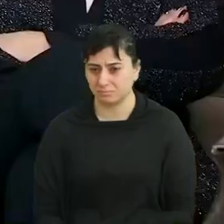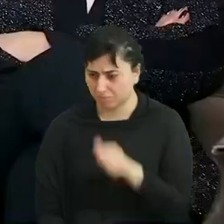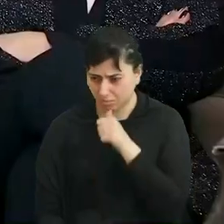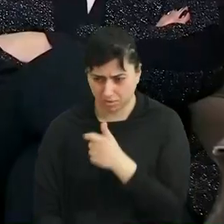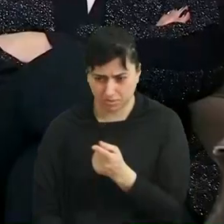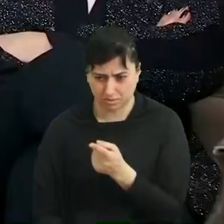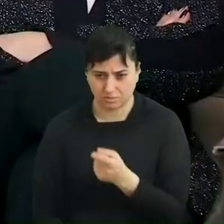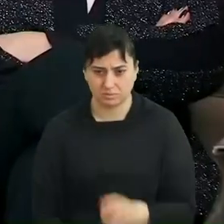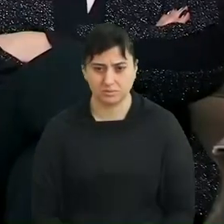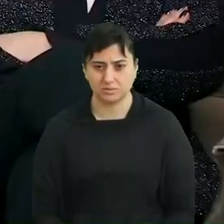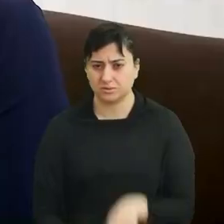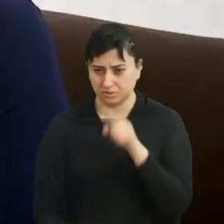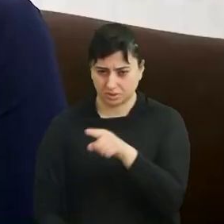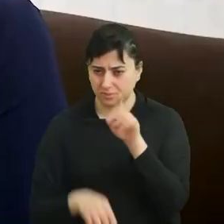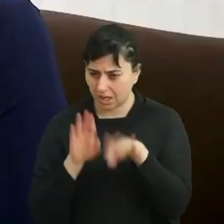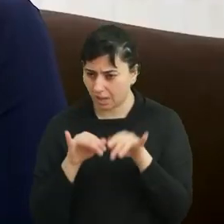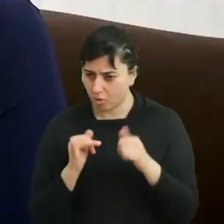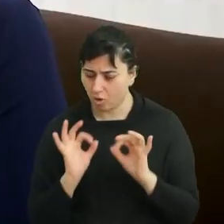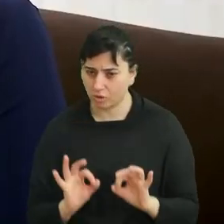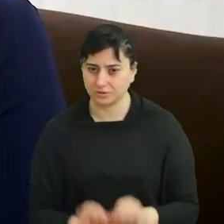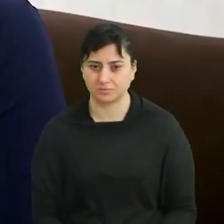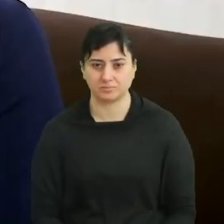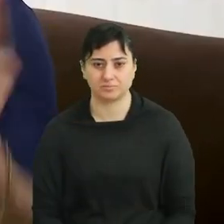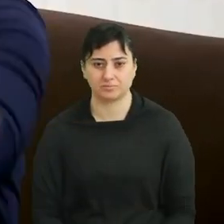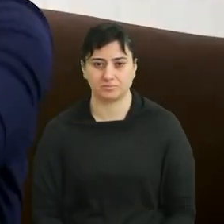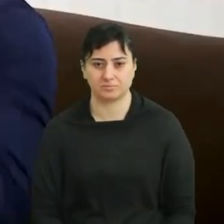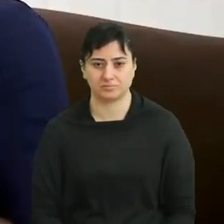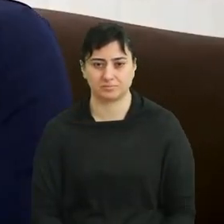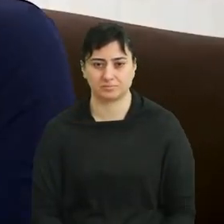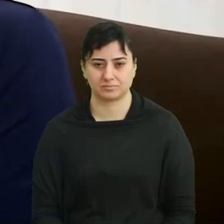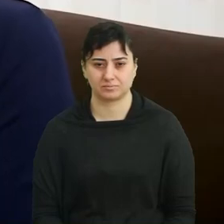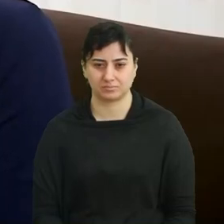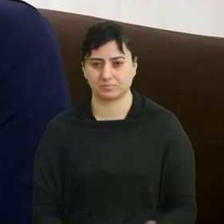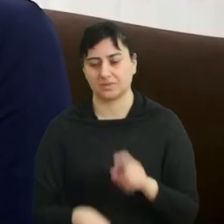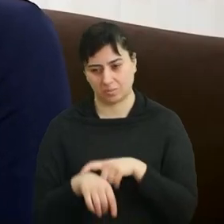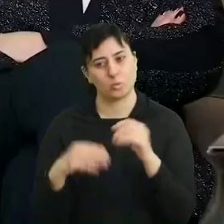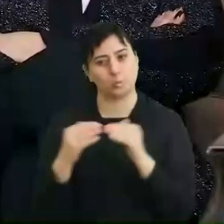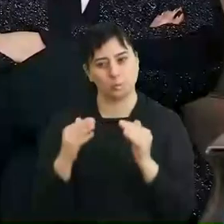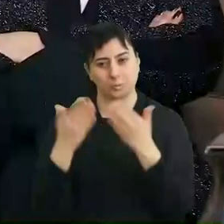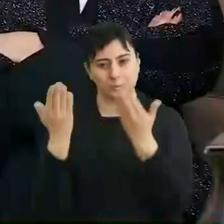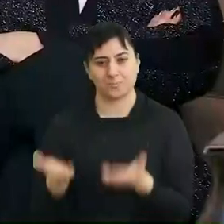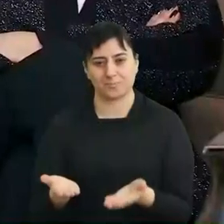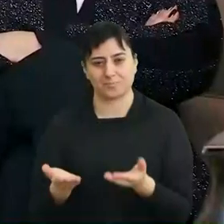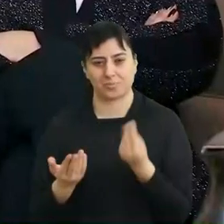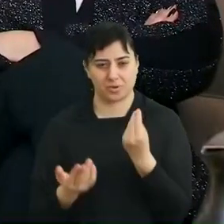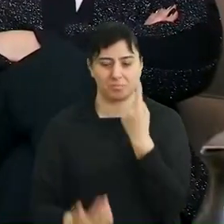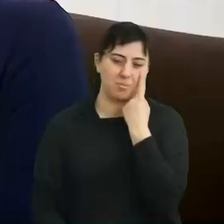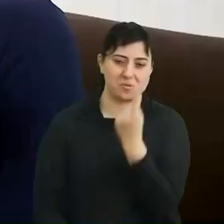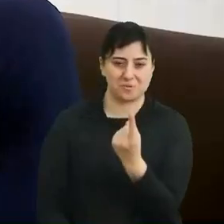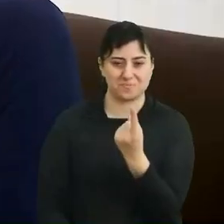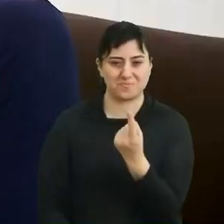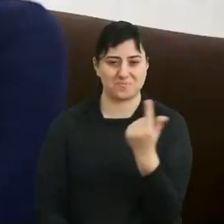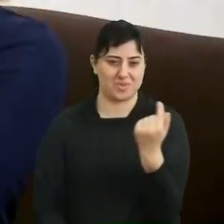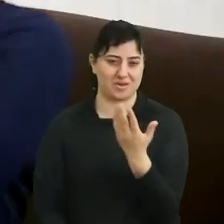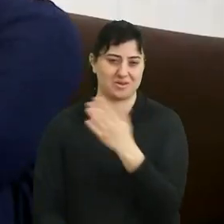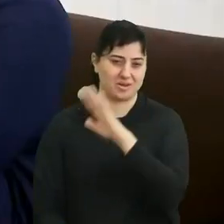Babişkocu? Yoksa sen mi reklamda oynuyorsun? Gerçi zamanı gelmişti biliyor musun? Şöyle bir bakıyorum da